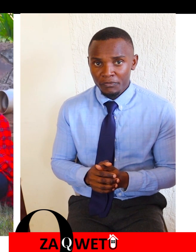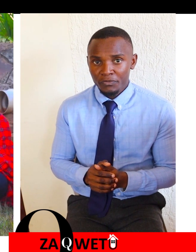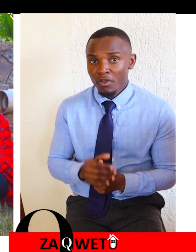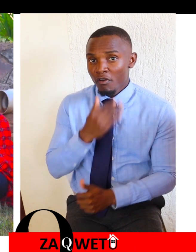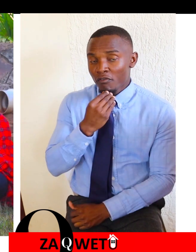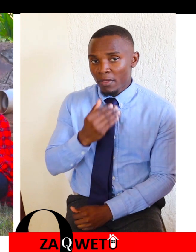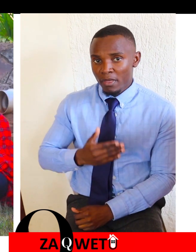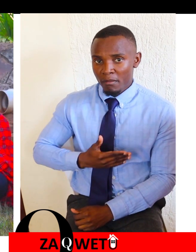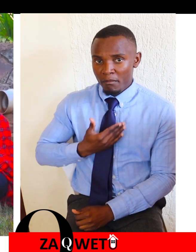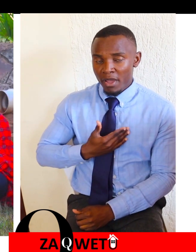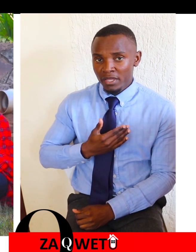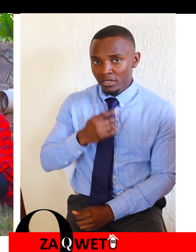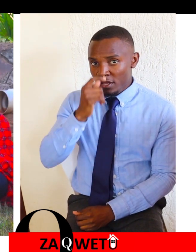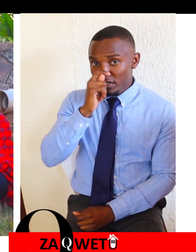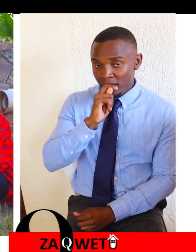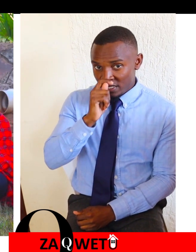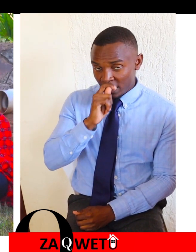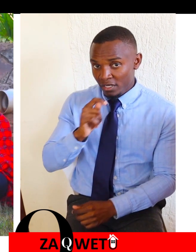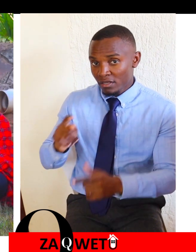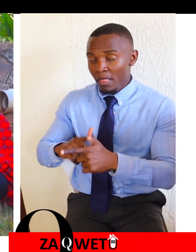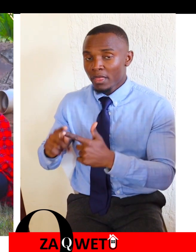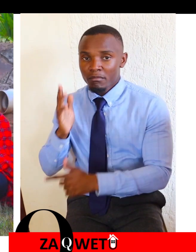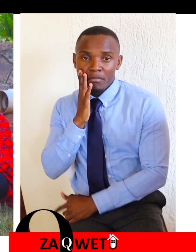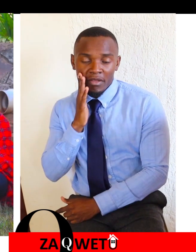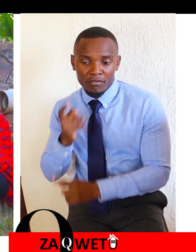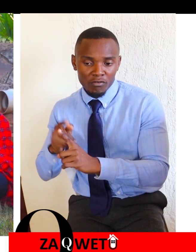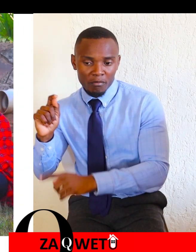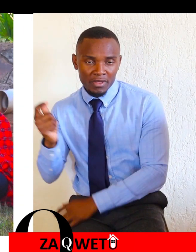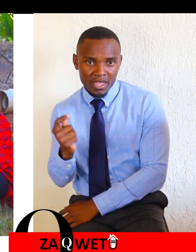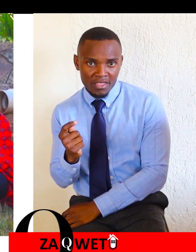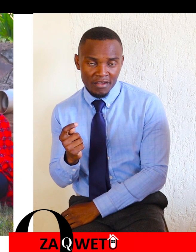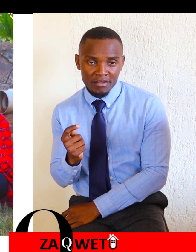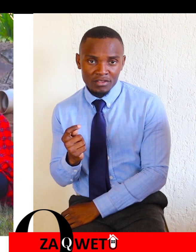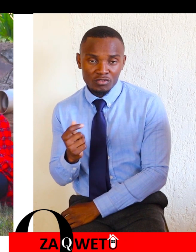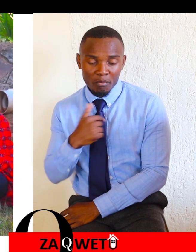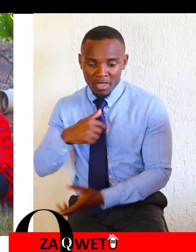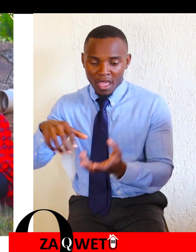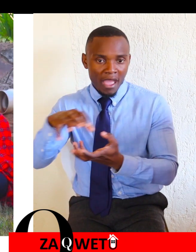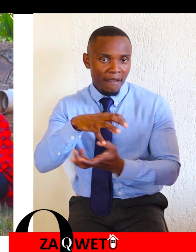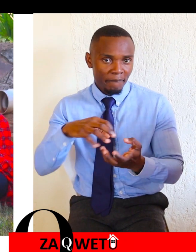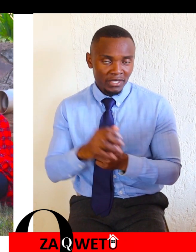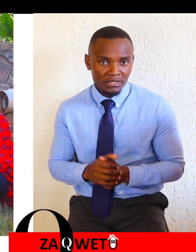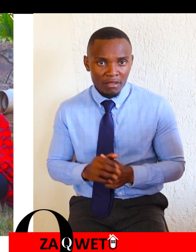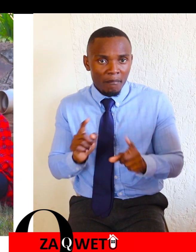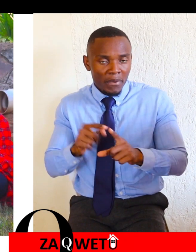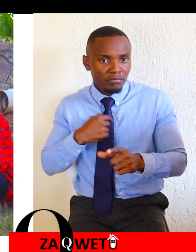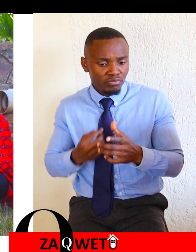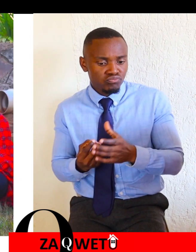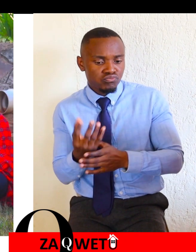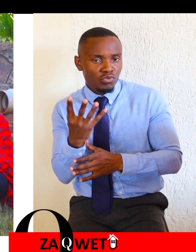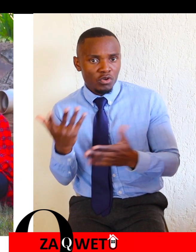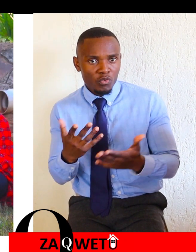yeah, baba alikuwa Mtanzania. Mama alikuwa Mkenya. Kwa hivyo nimebeba kote.